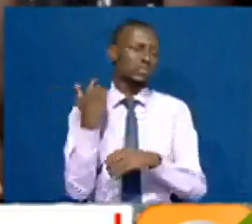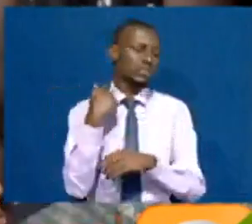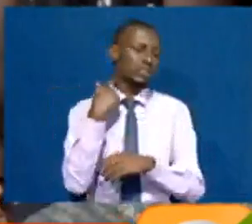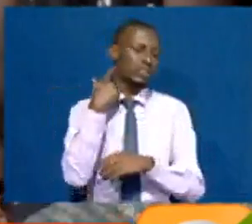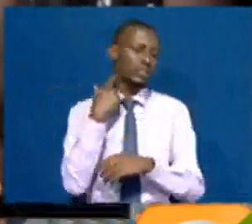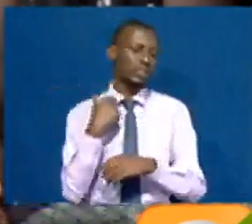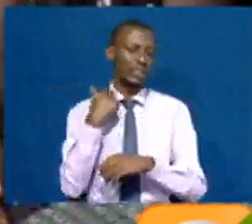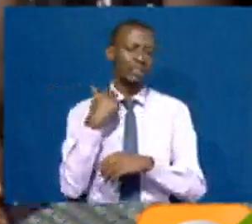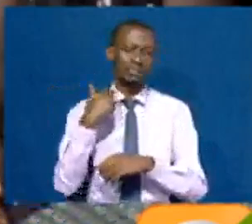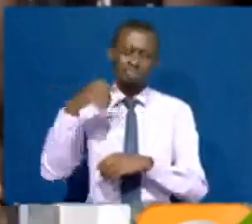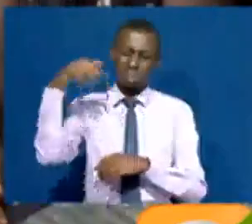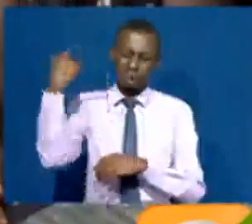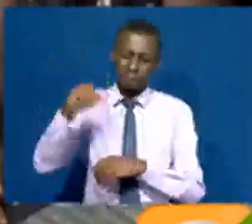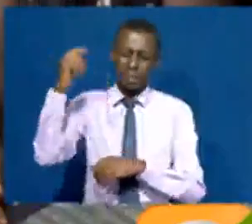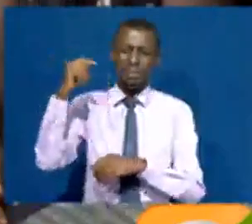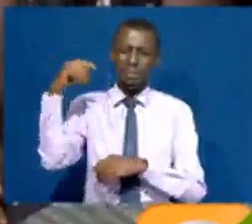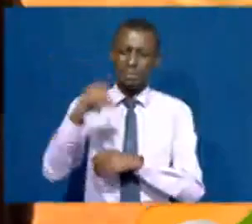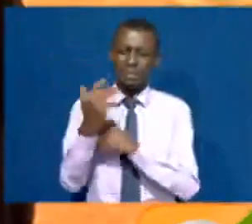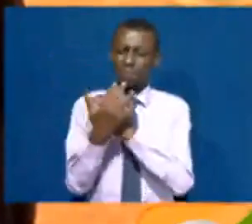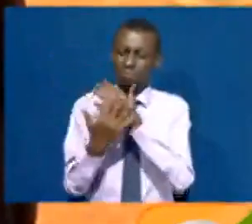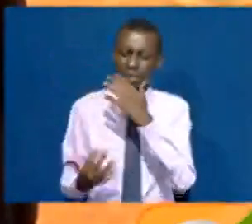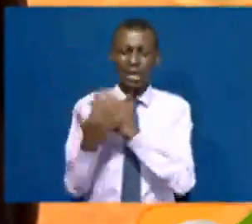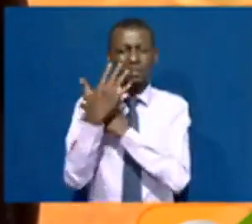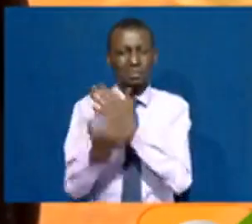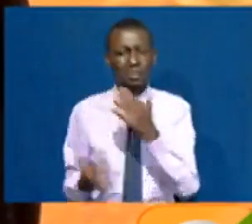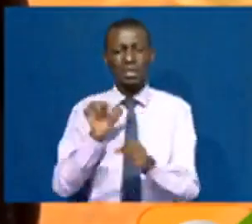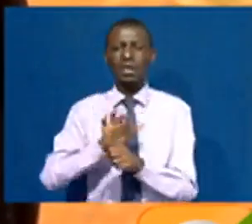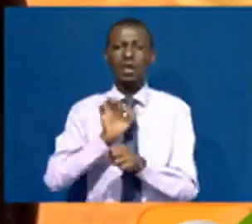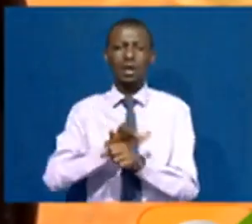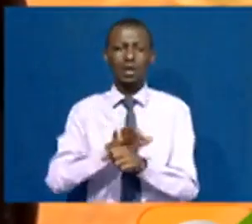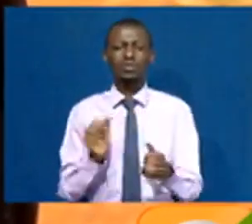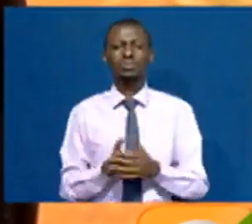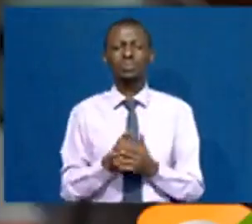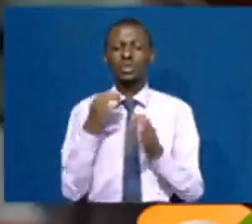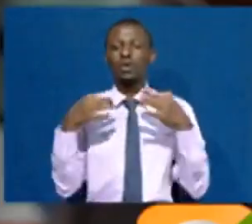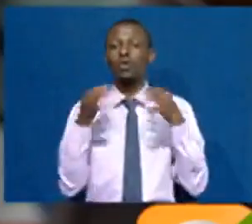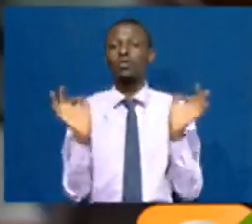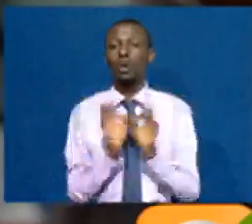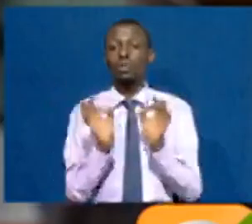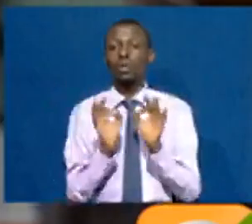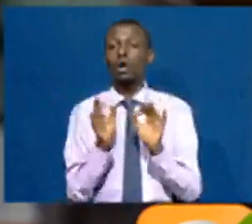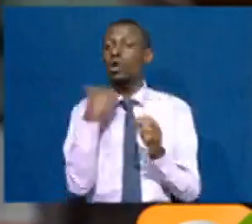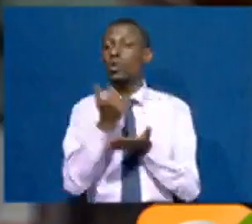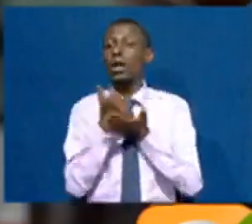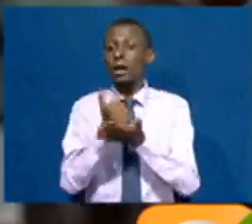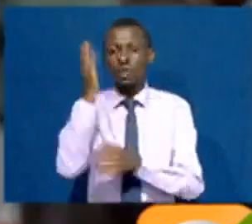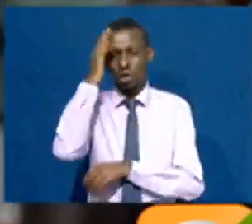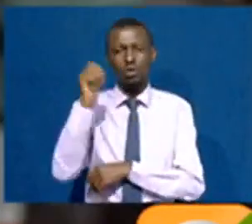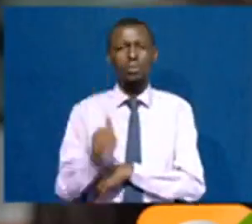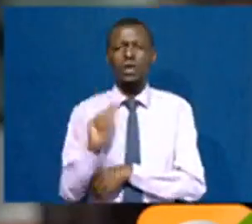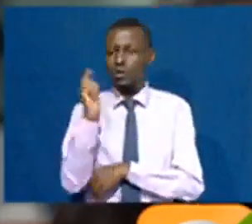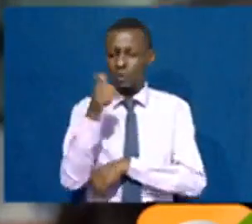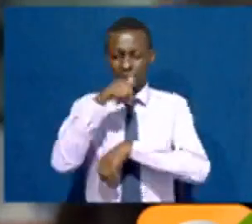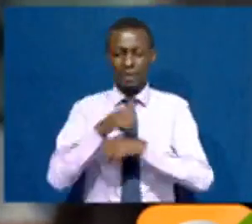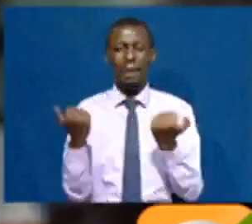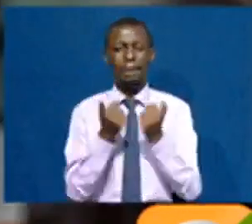Iko chini tamueka mingi familia hii ikiwa haijui msaada wao utatoka Wapi kwani si Mara ya kwanza